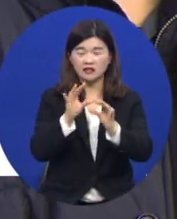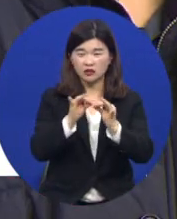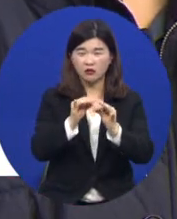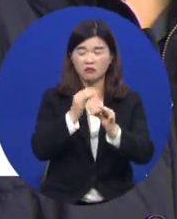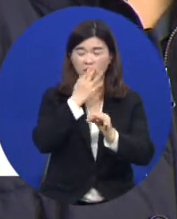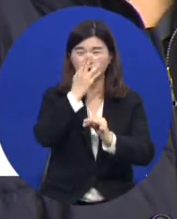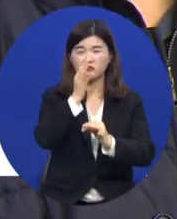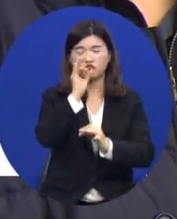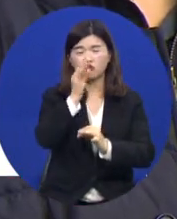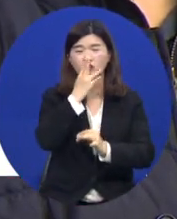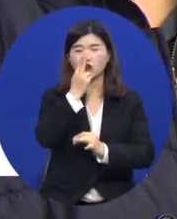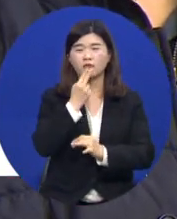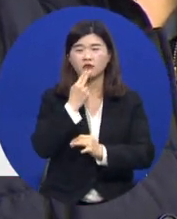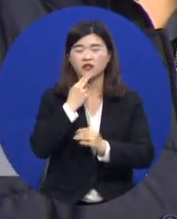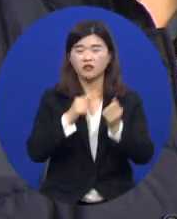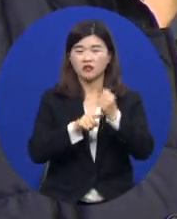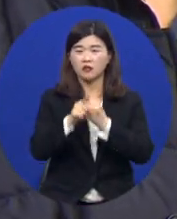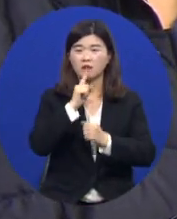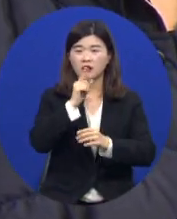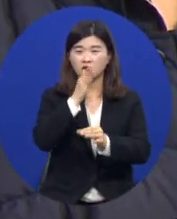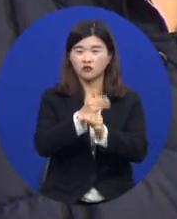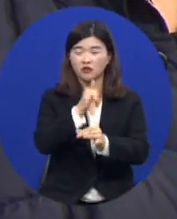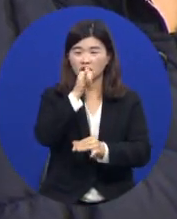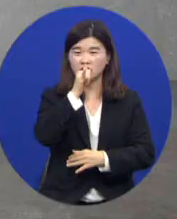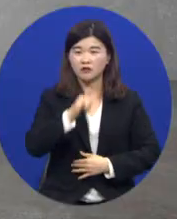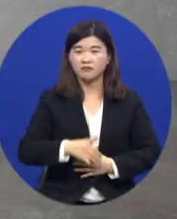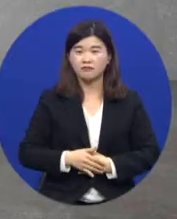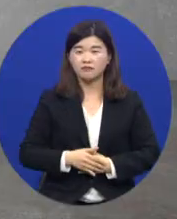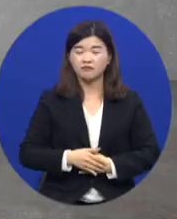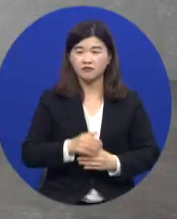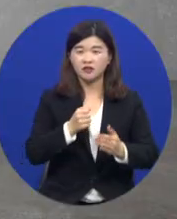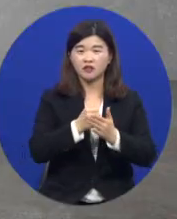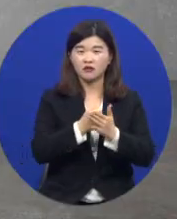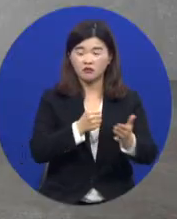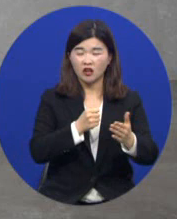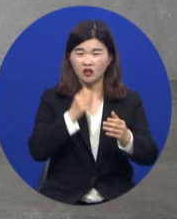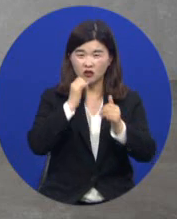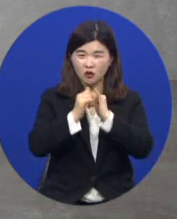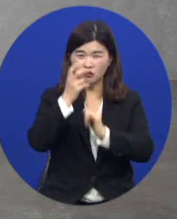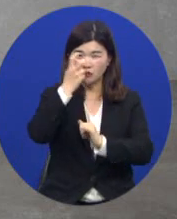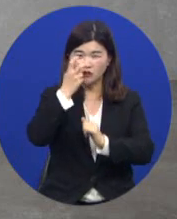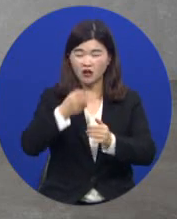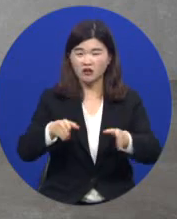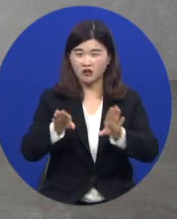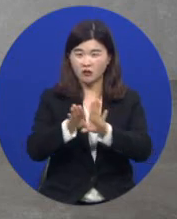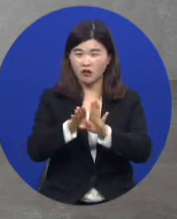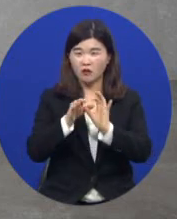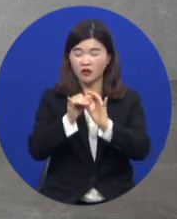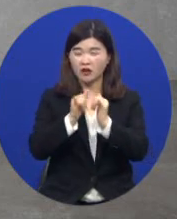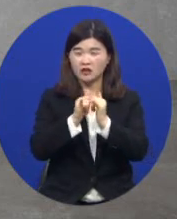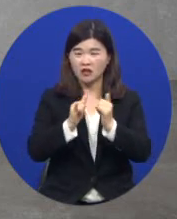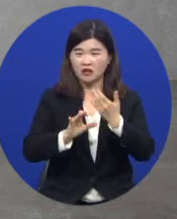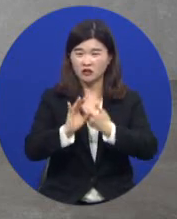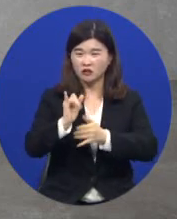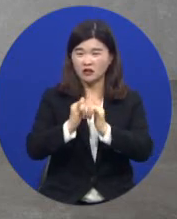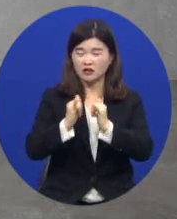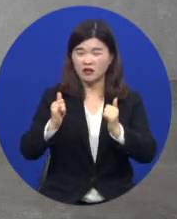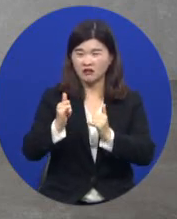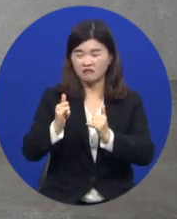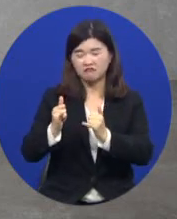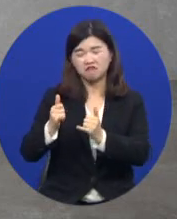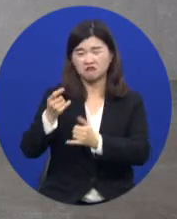우세로만 볼 수 없다는 근거로 들고 있습니다. 이에 대해 여론조사기관 관계자는 성산읍 인구가